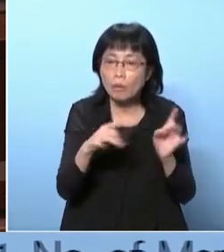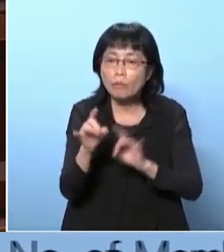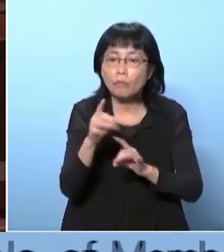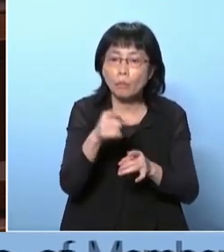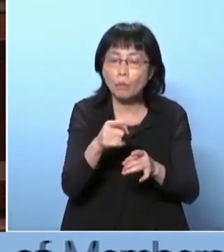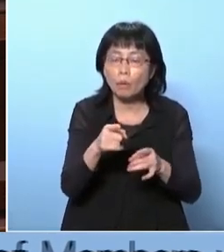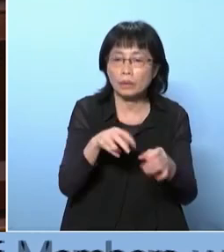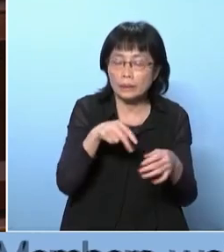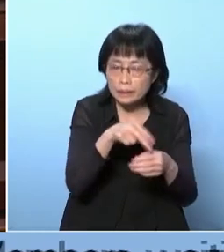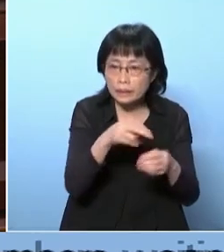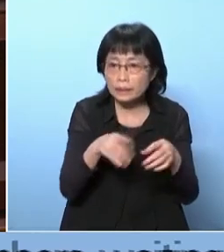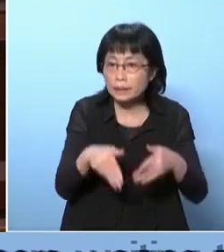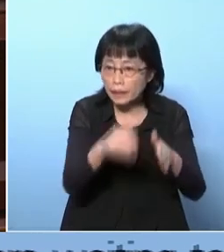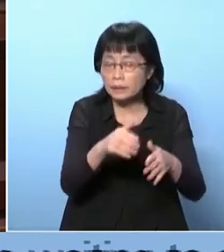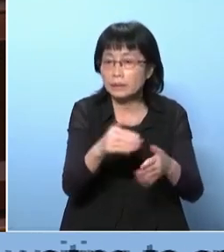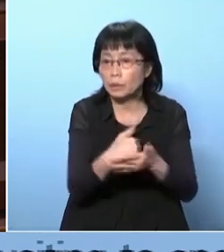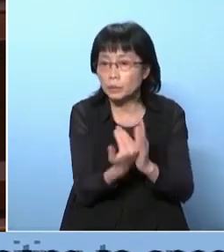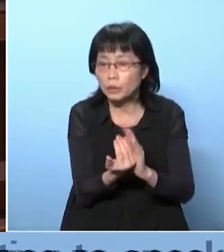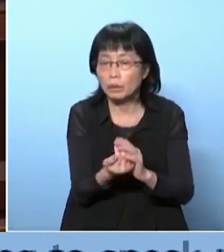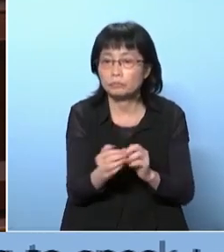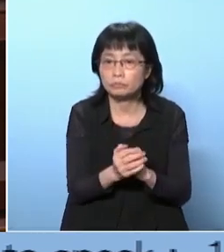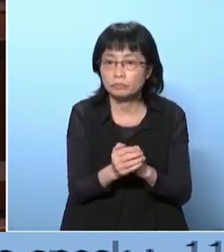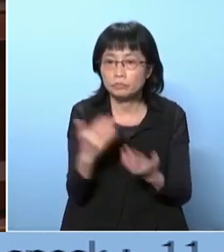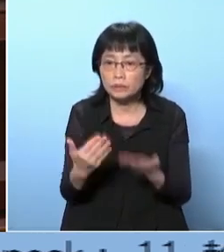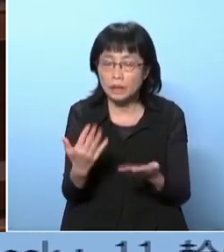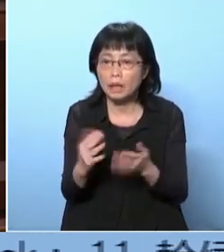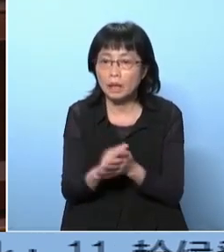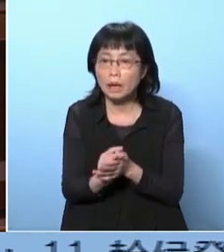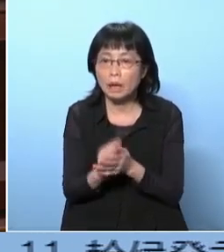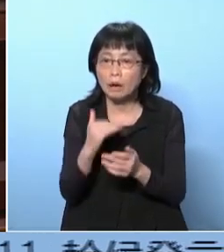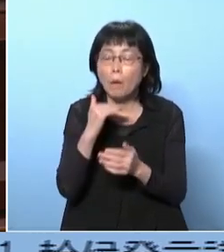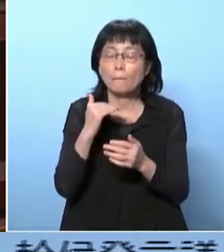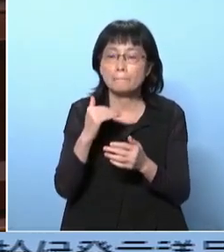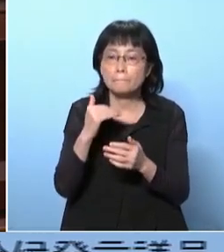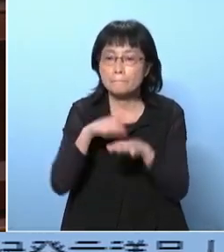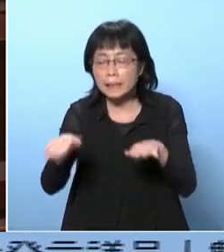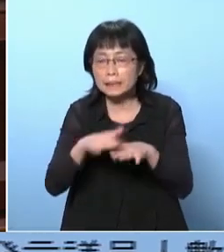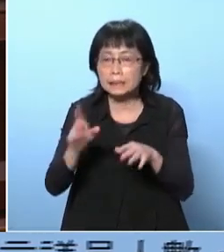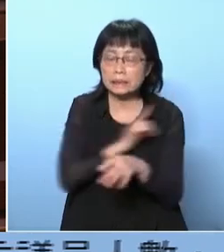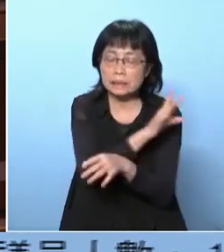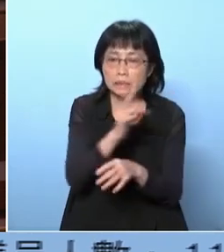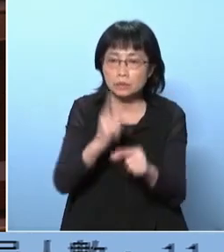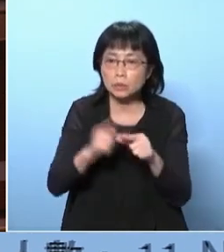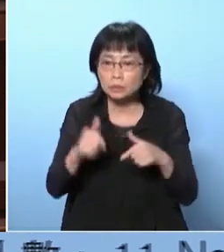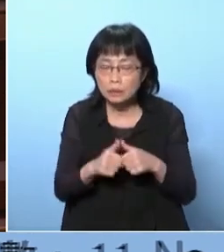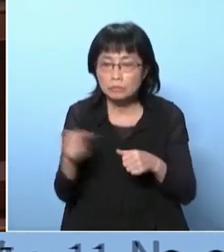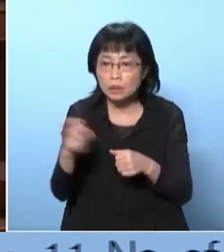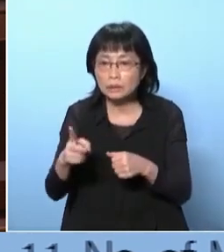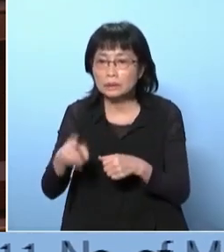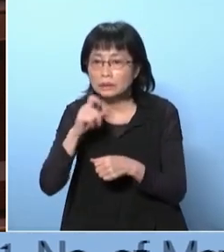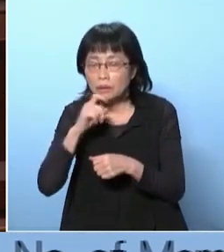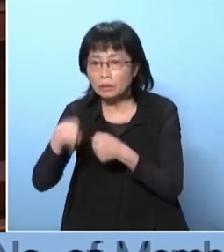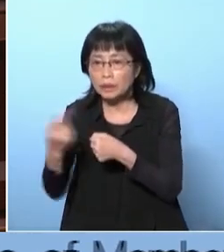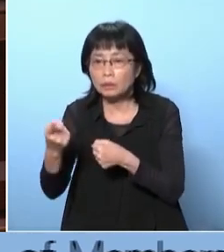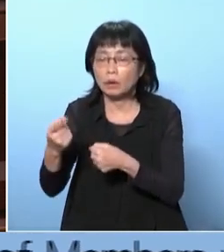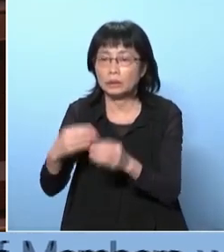的遠足徑，以及翻新昂坪自然中心，而鳳凰徑第三段的改善工程亦已經展